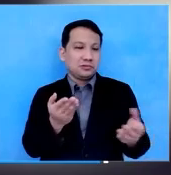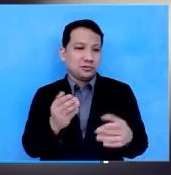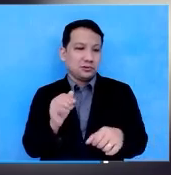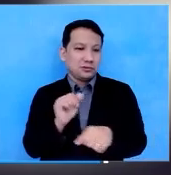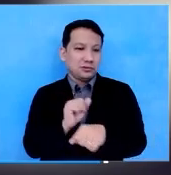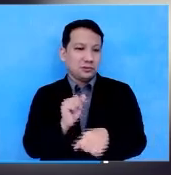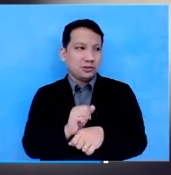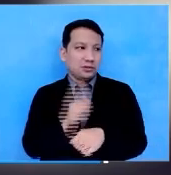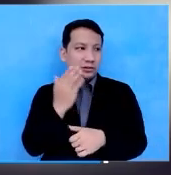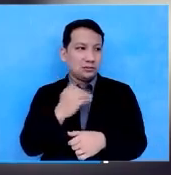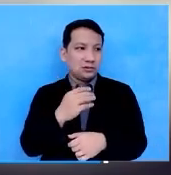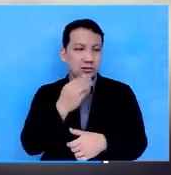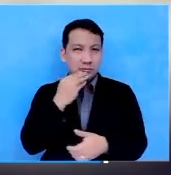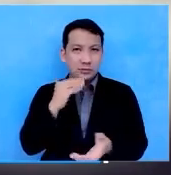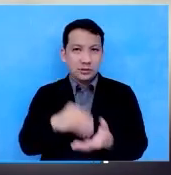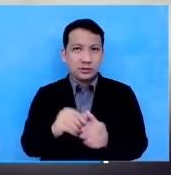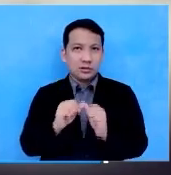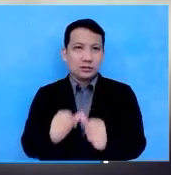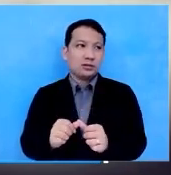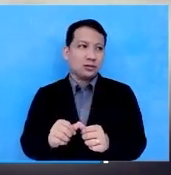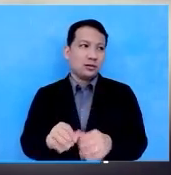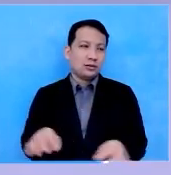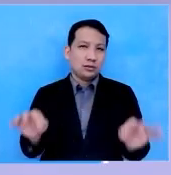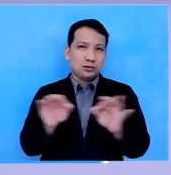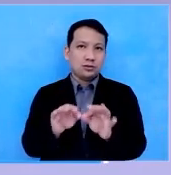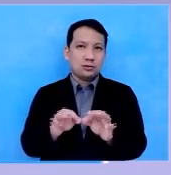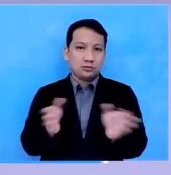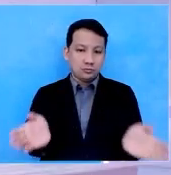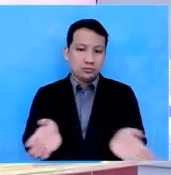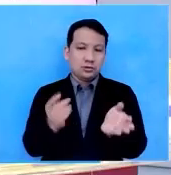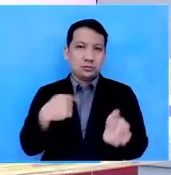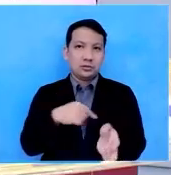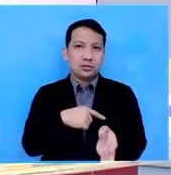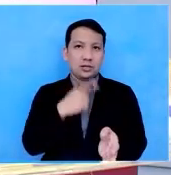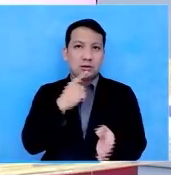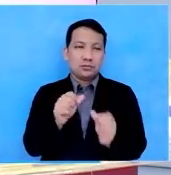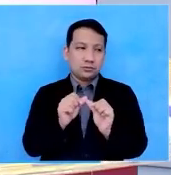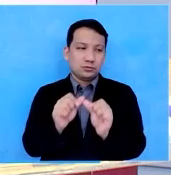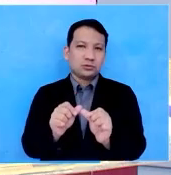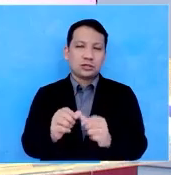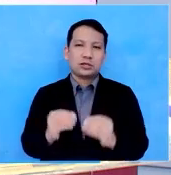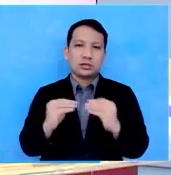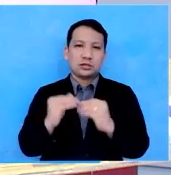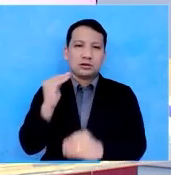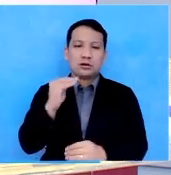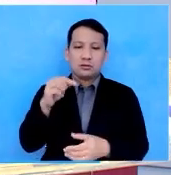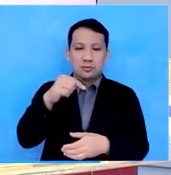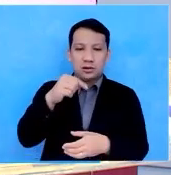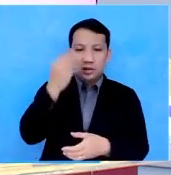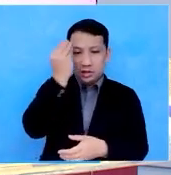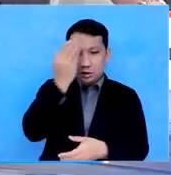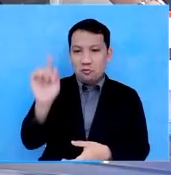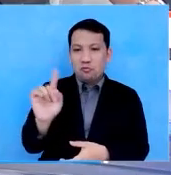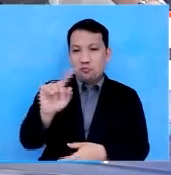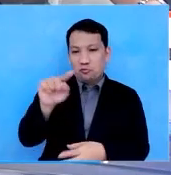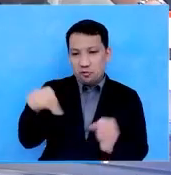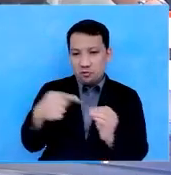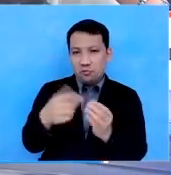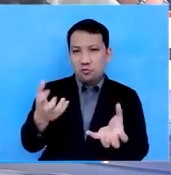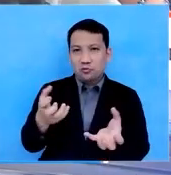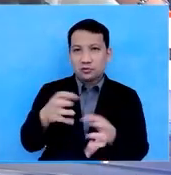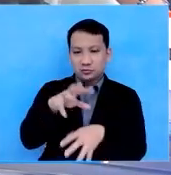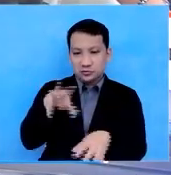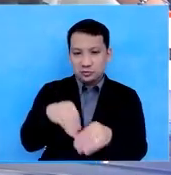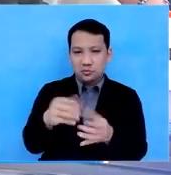mga messages nila, yun talaga po yung nag-motivate din sa akin na mag-continue pa. Ano naman advice mo sa mga gustong pumasok sa